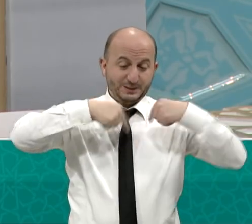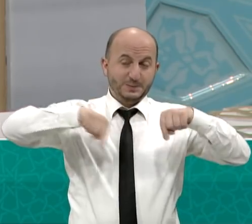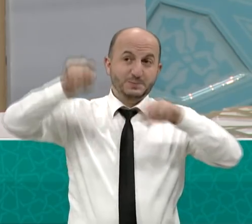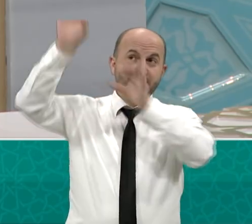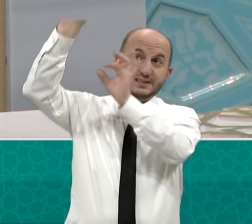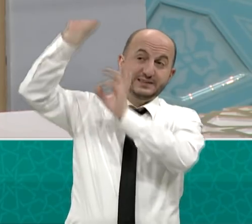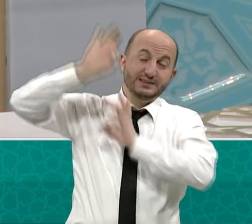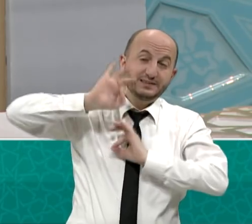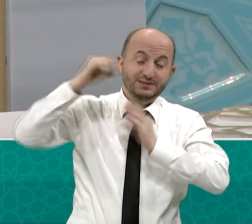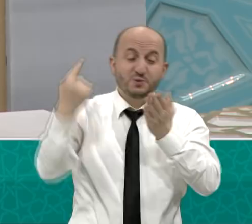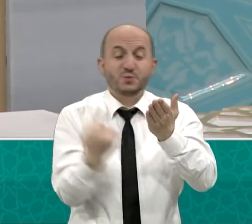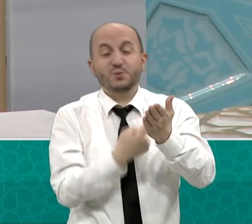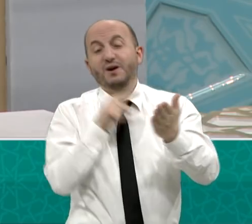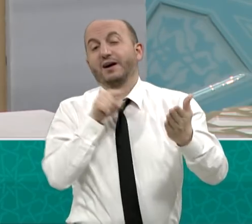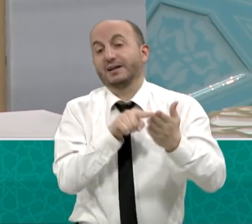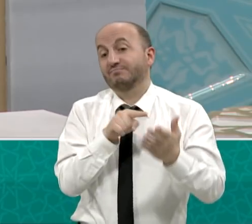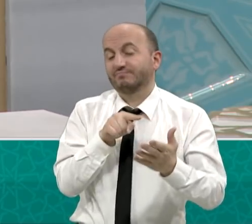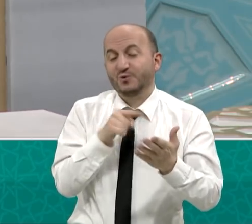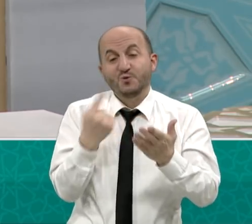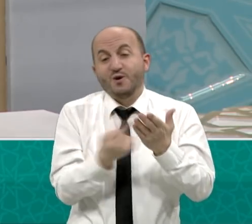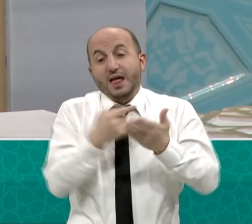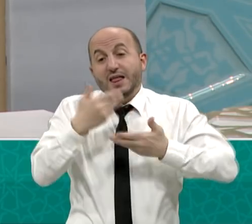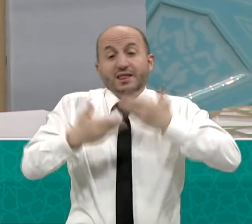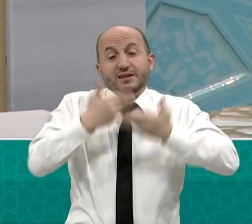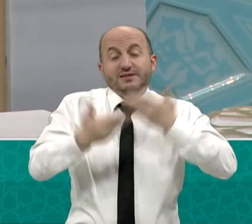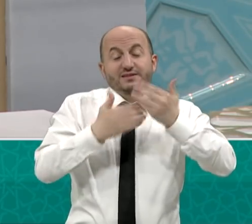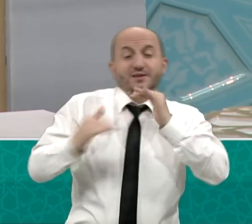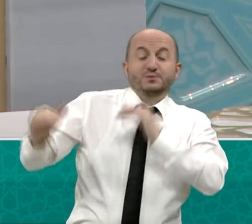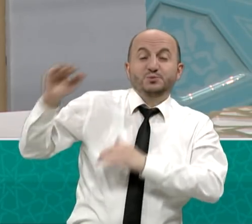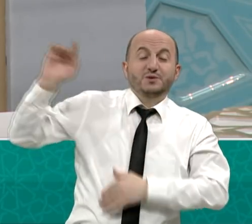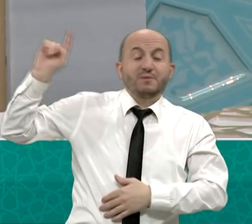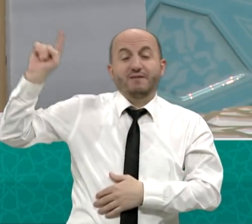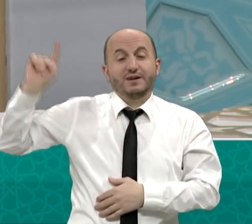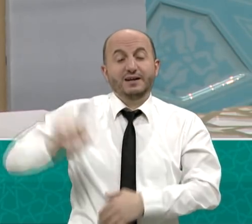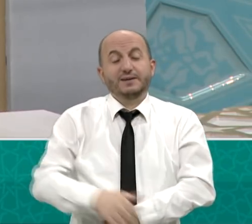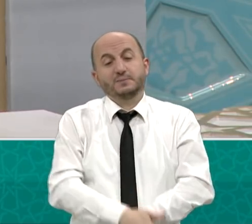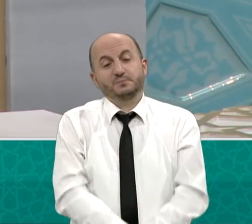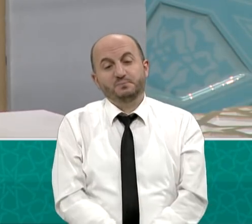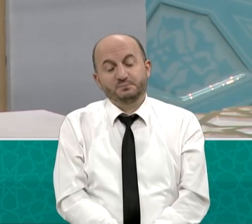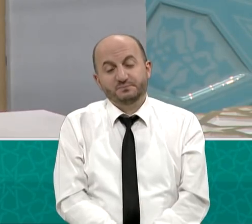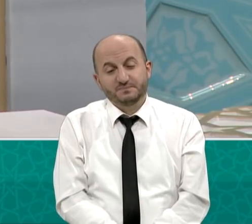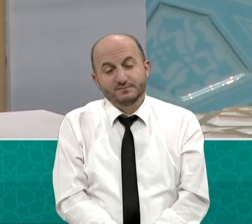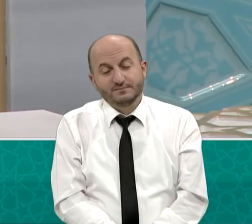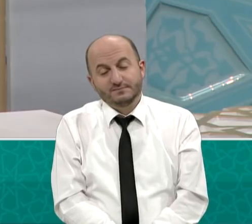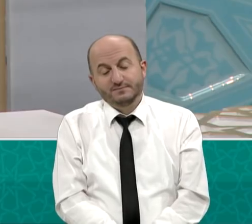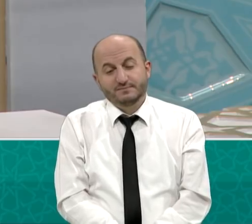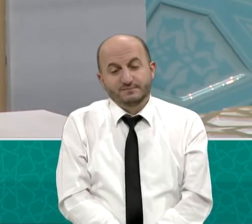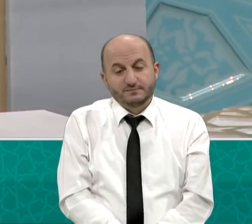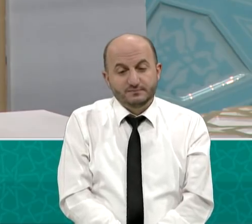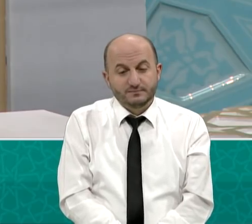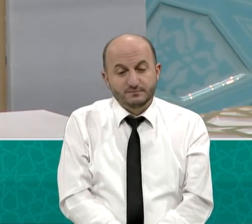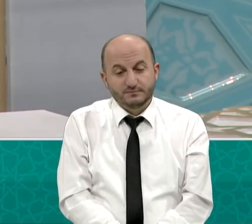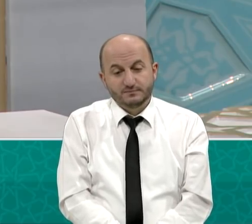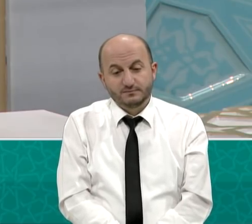Kur'an'dır. Kur'an'ı anlatırken Yüce Mevla, مَا يَوَدُّ الَّذ۪ينَ كَفَرُوا مِنْ اَهْلِ الْكِتَابِ